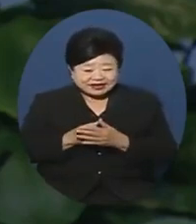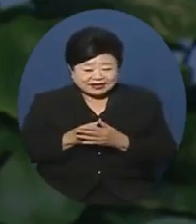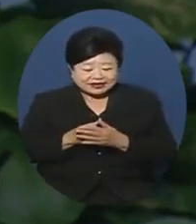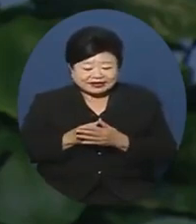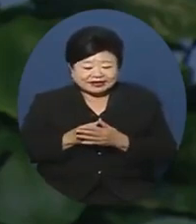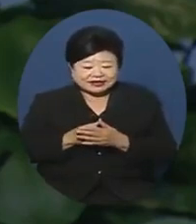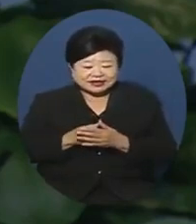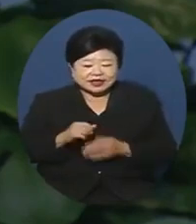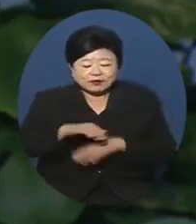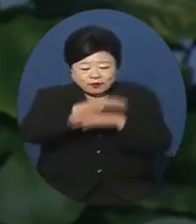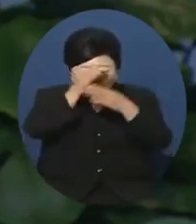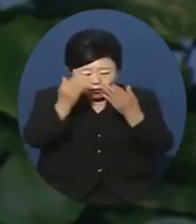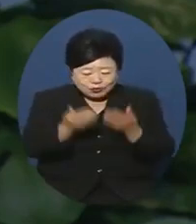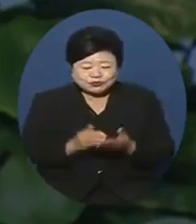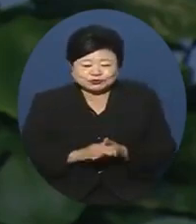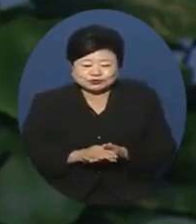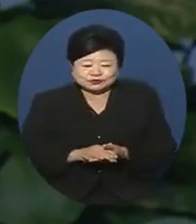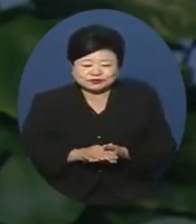간편하게